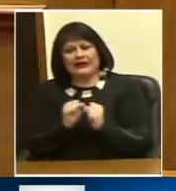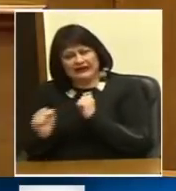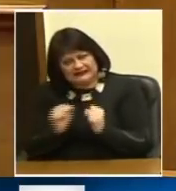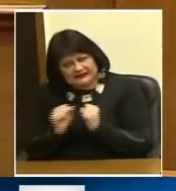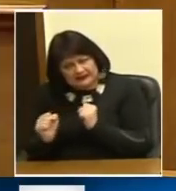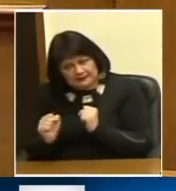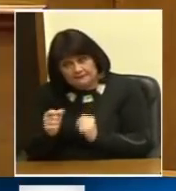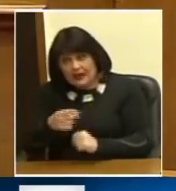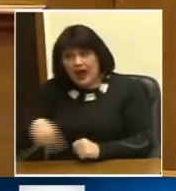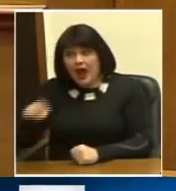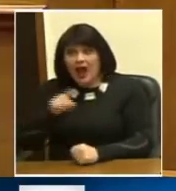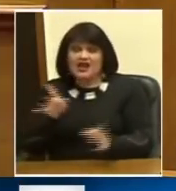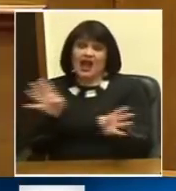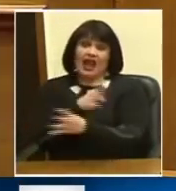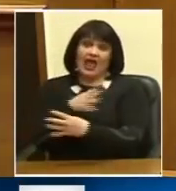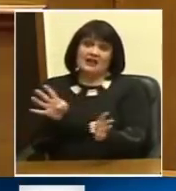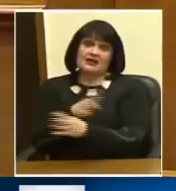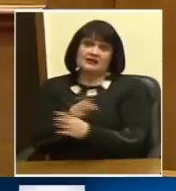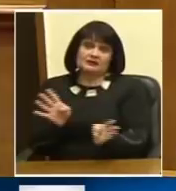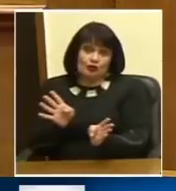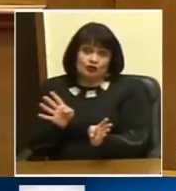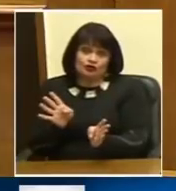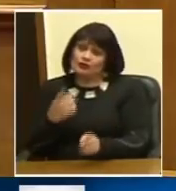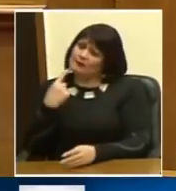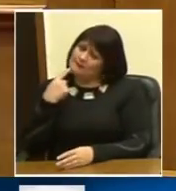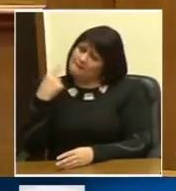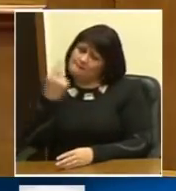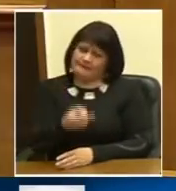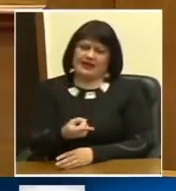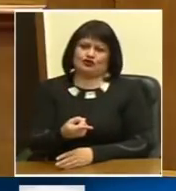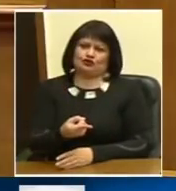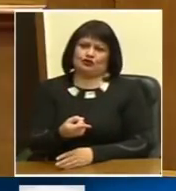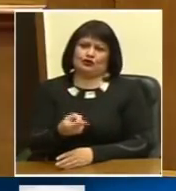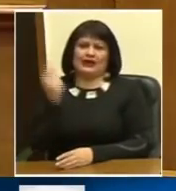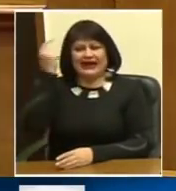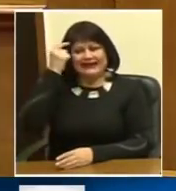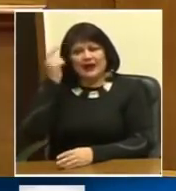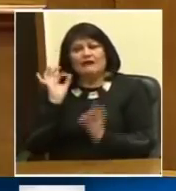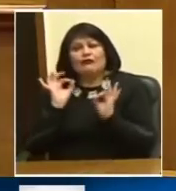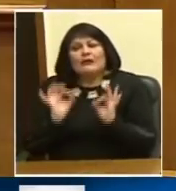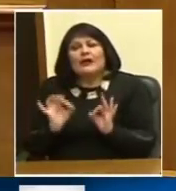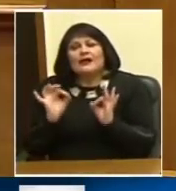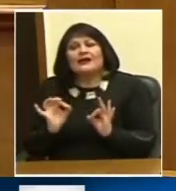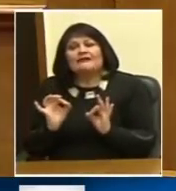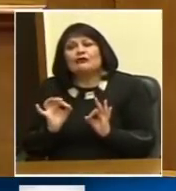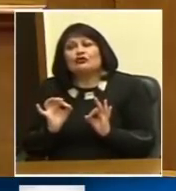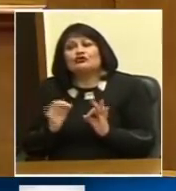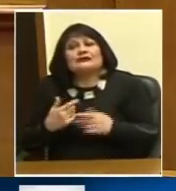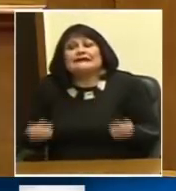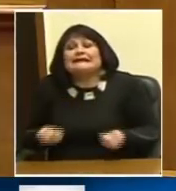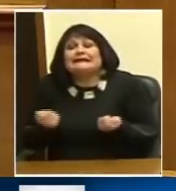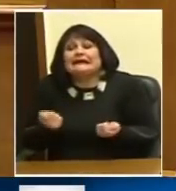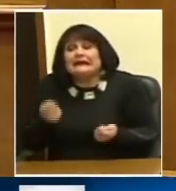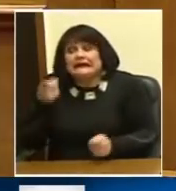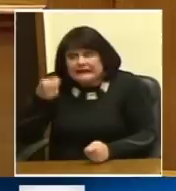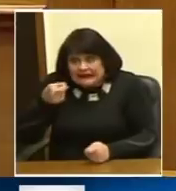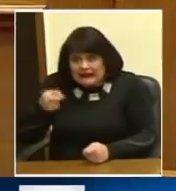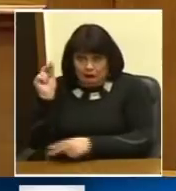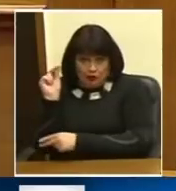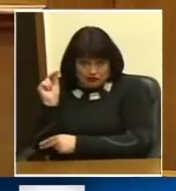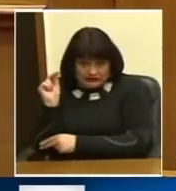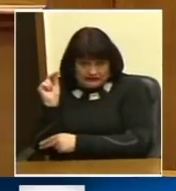το κρίνετε λαϊκίστικο, βγείτε να το πείτε για να καταλάβουμε ακριβώς τι πράγματα εσείς υπόσχεστε